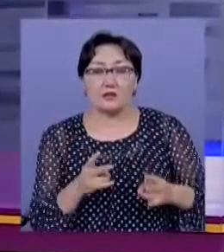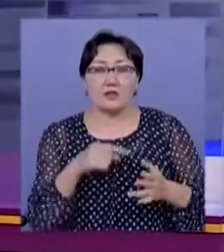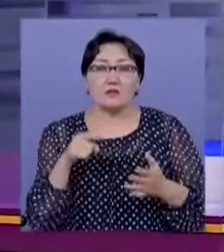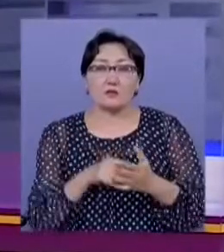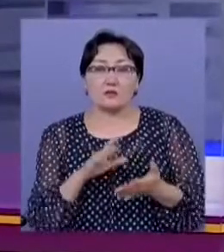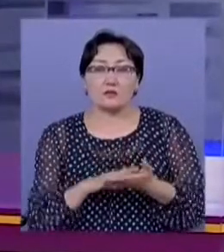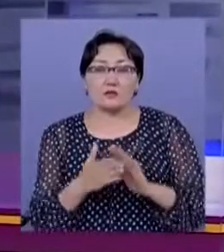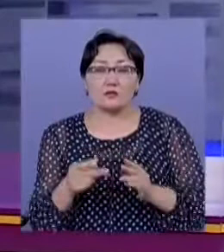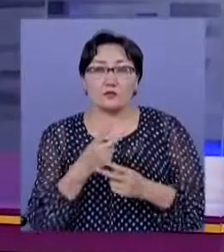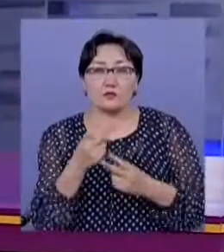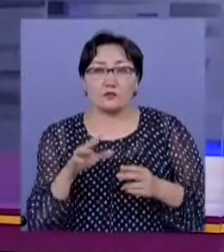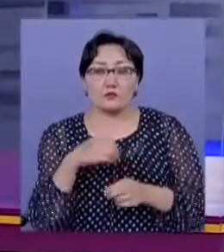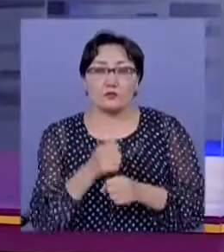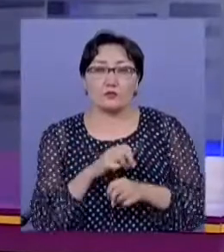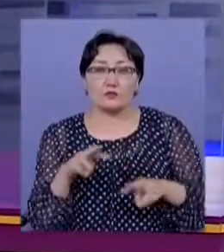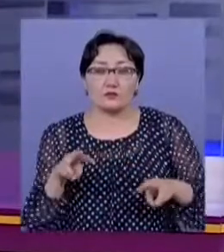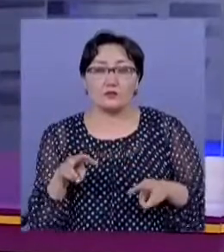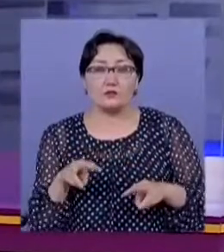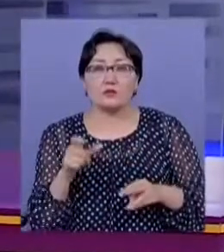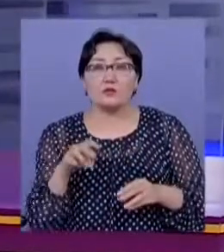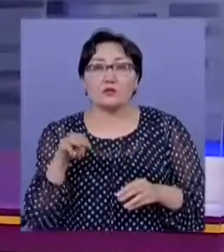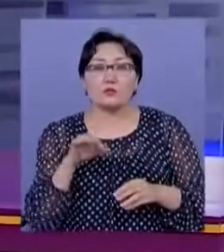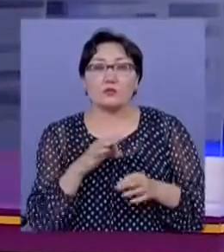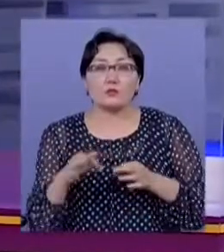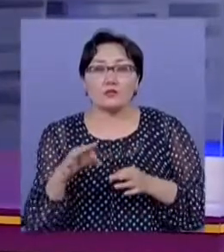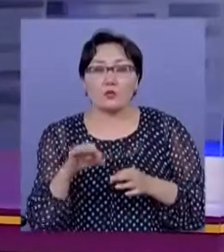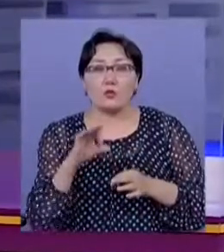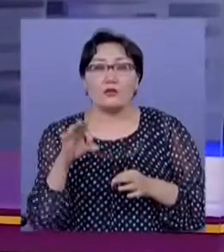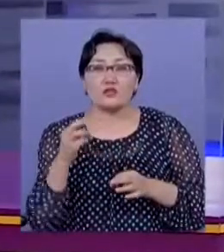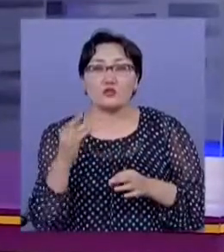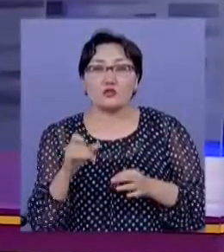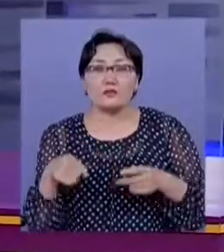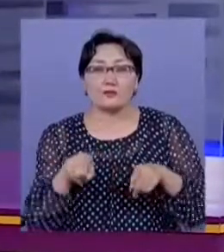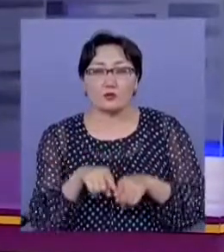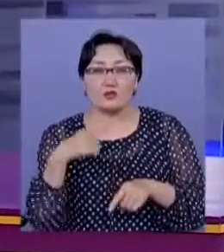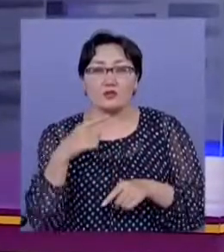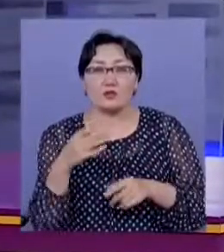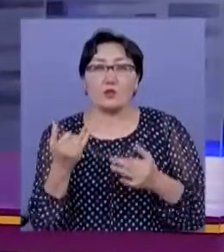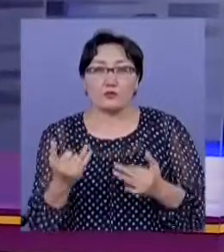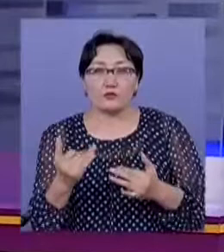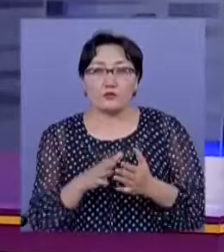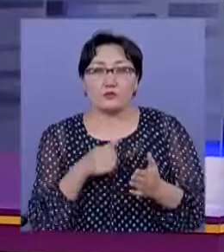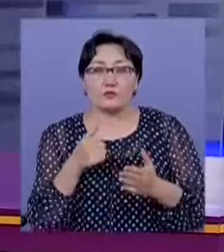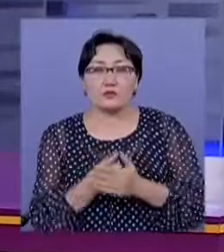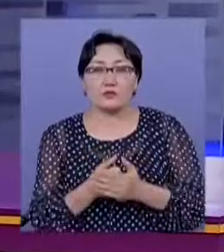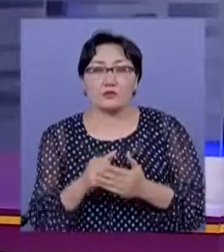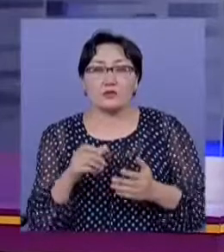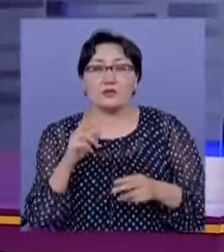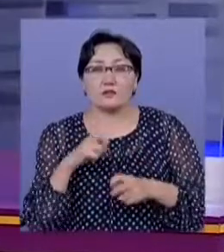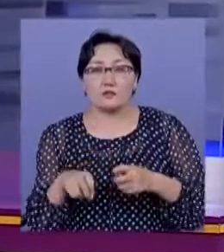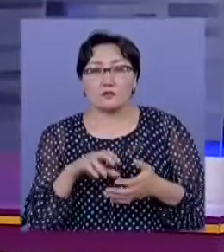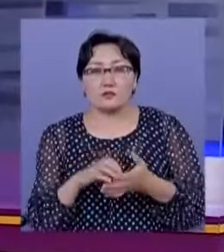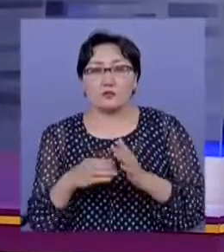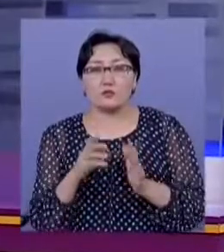қаланың ахуалын көрген үкімет басшысына Түркістан облысының әкімі Өмірзақ Шүкеев осылай деді. Бүгінгі дейін қираған ғимараттардың